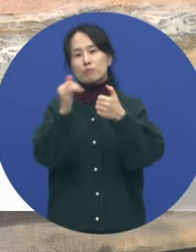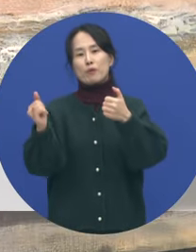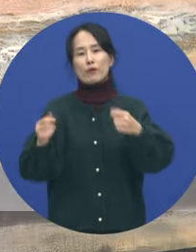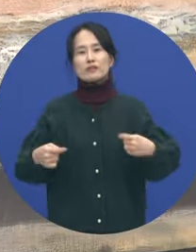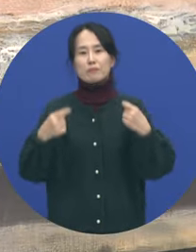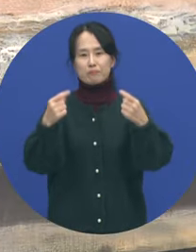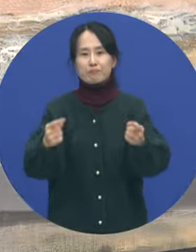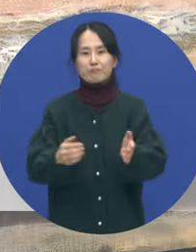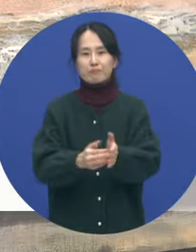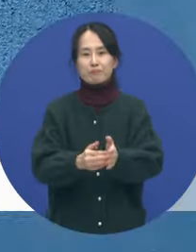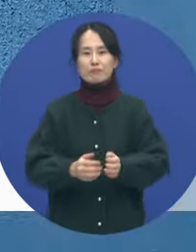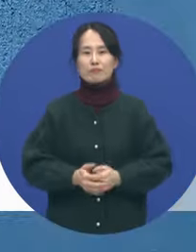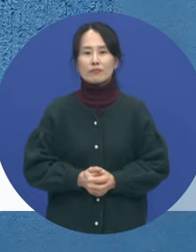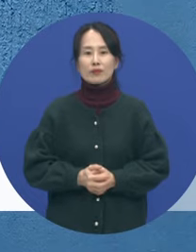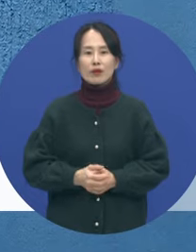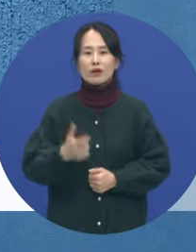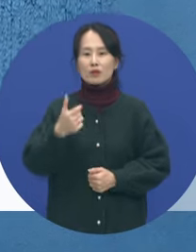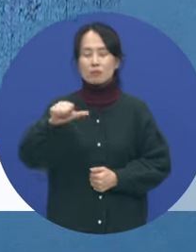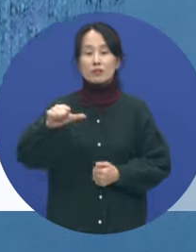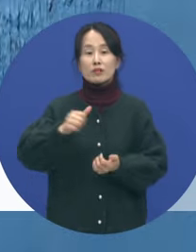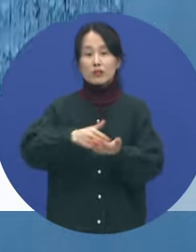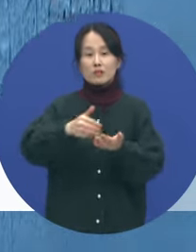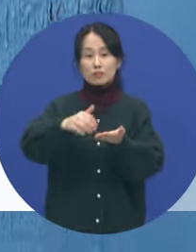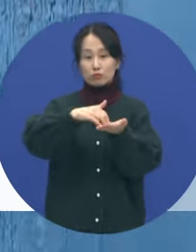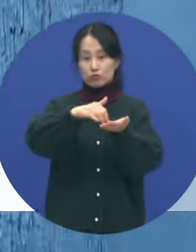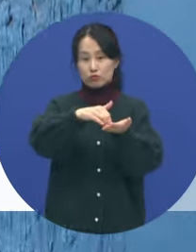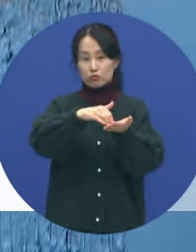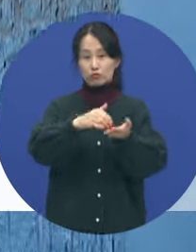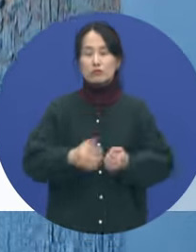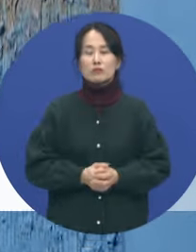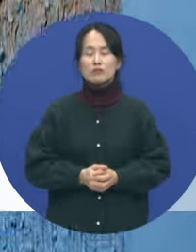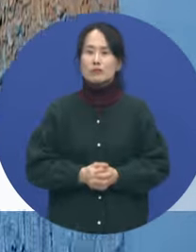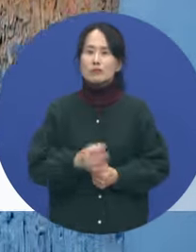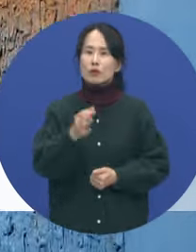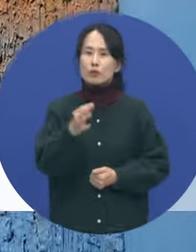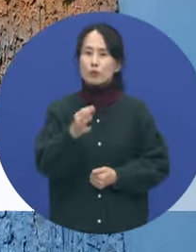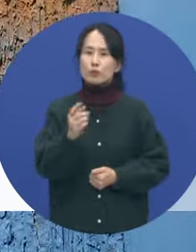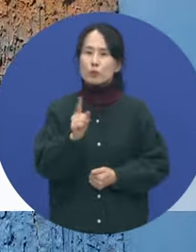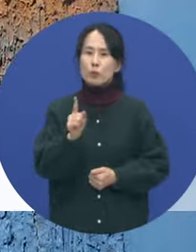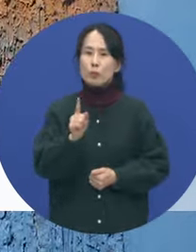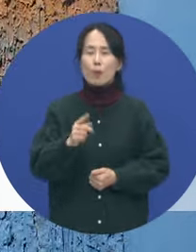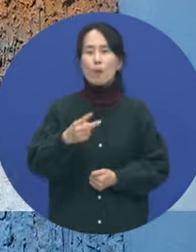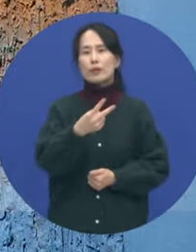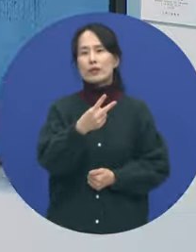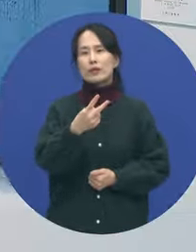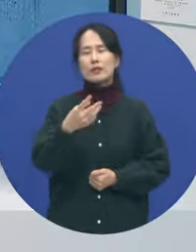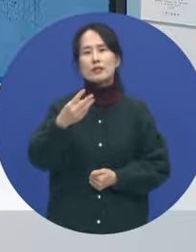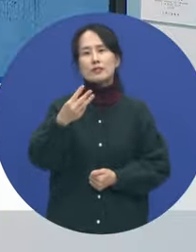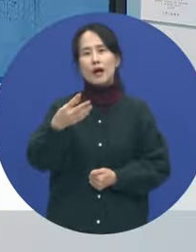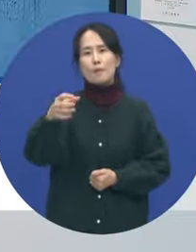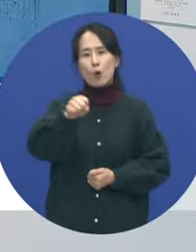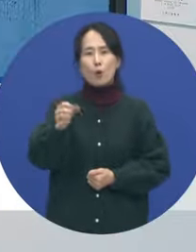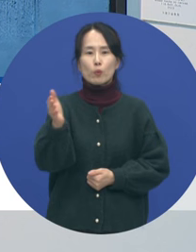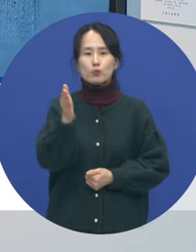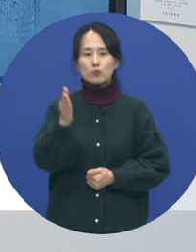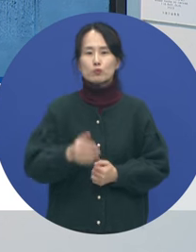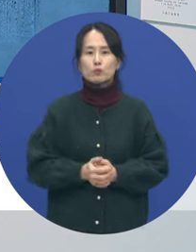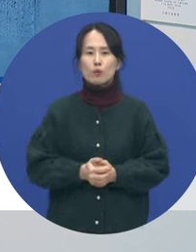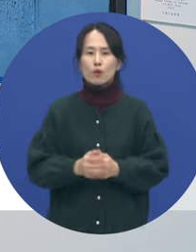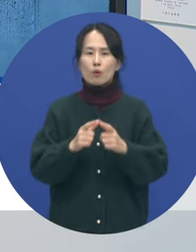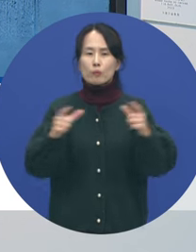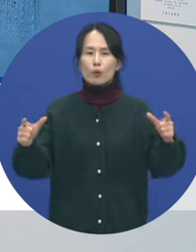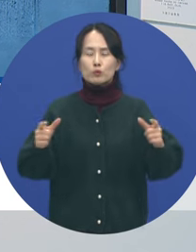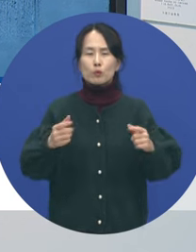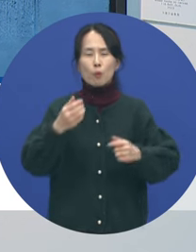참여했습니다. 총 65점이 전시 중인데 가격을 따져보면 2, 3억 원에 달합니다. 평소 전시 공간이